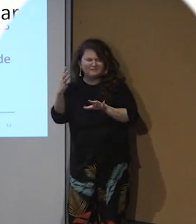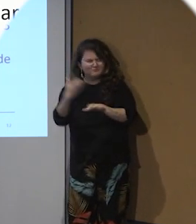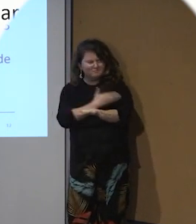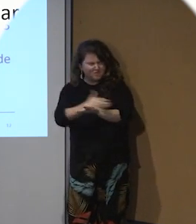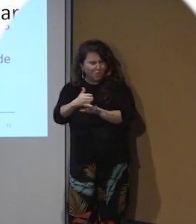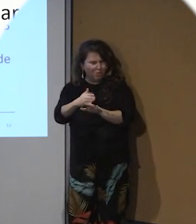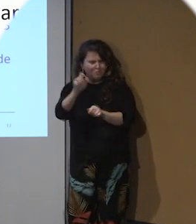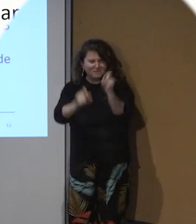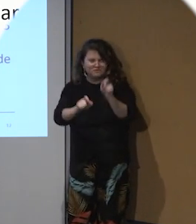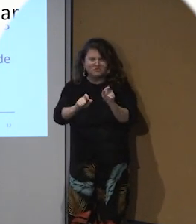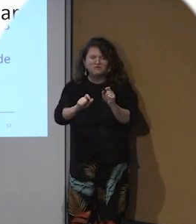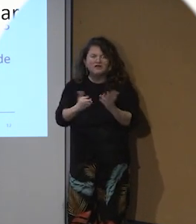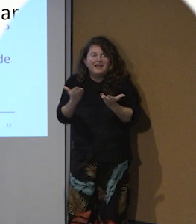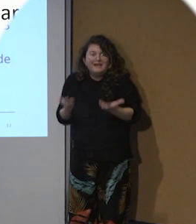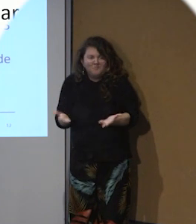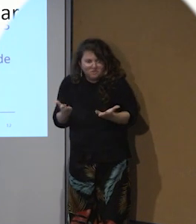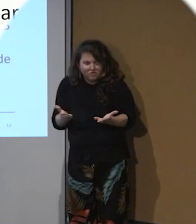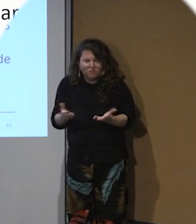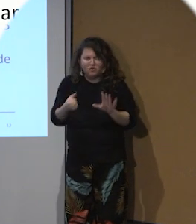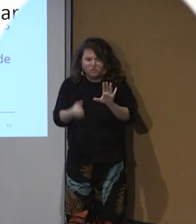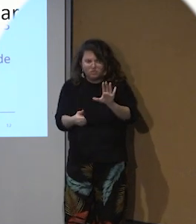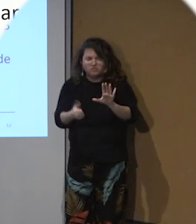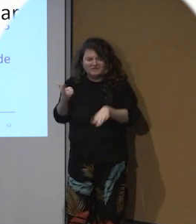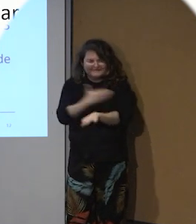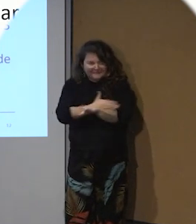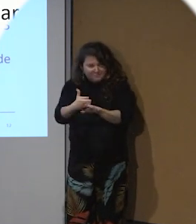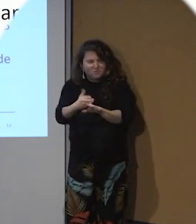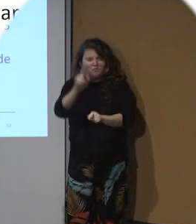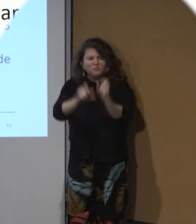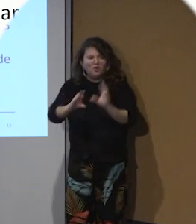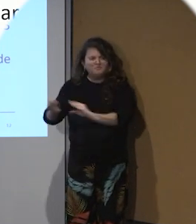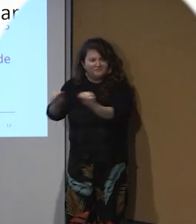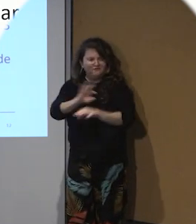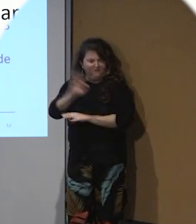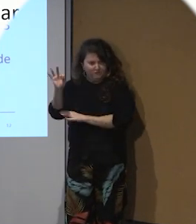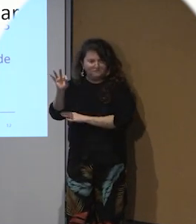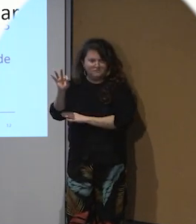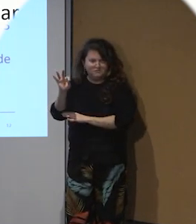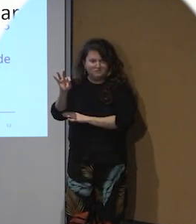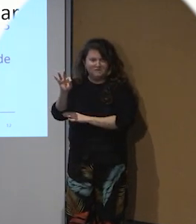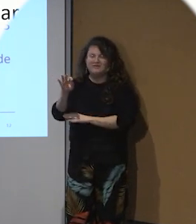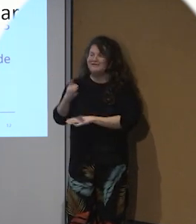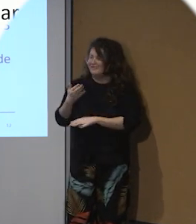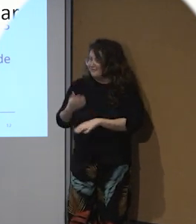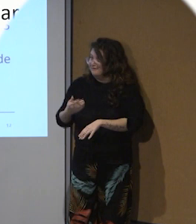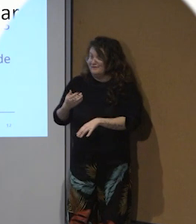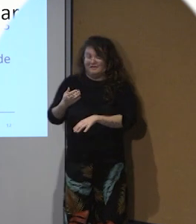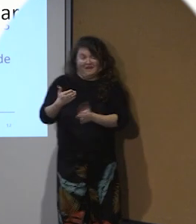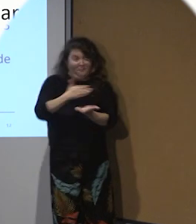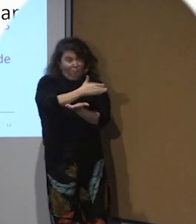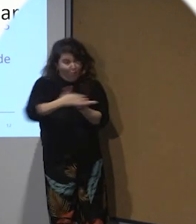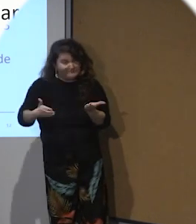qu'aujourd'hui, elle est de 67 millions. Un Français sur 2 est en situation de problème de poids. Un Français sur